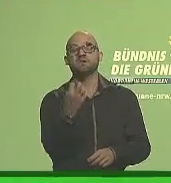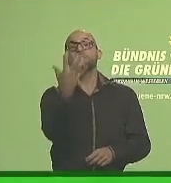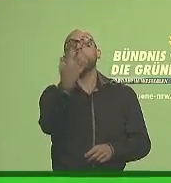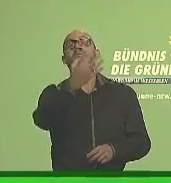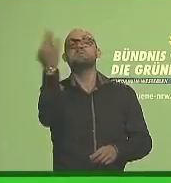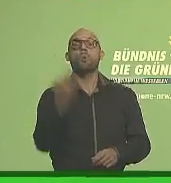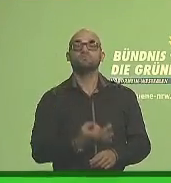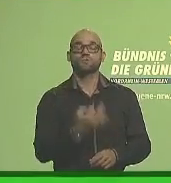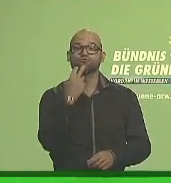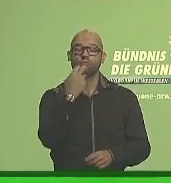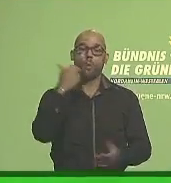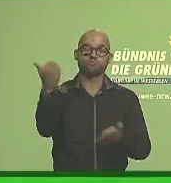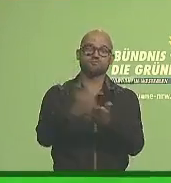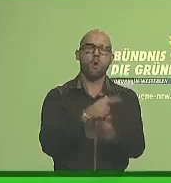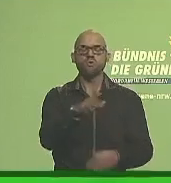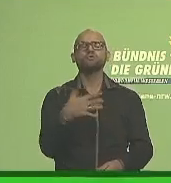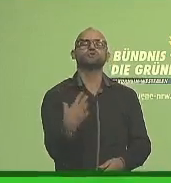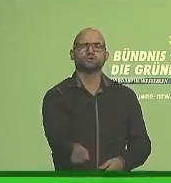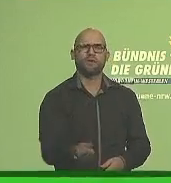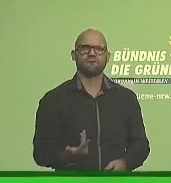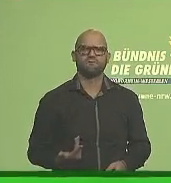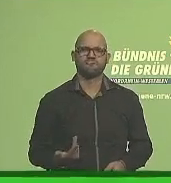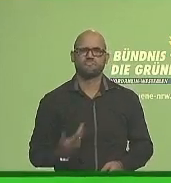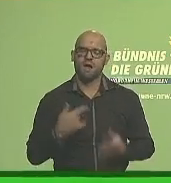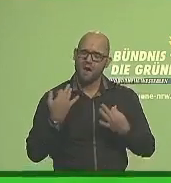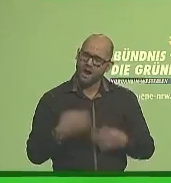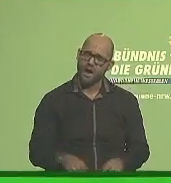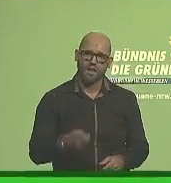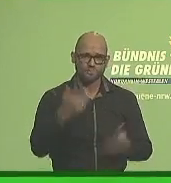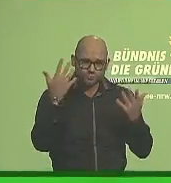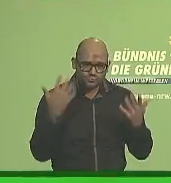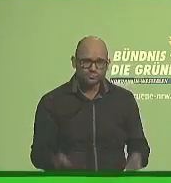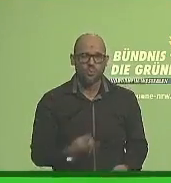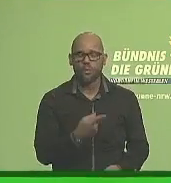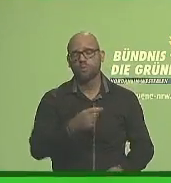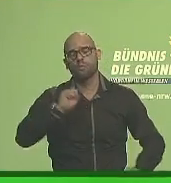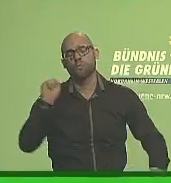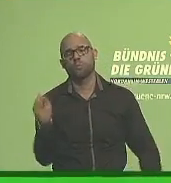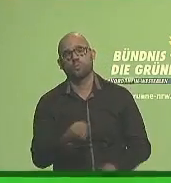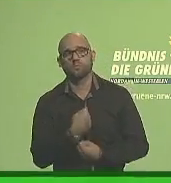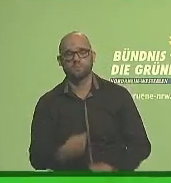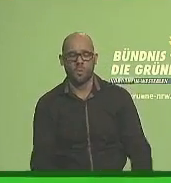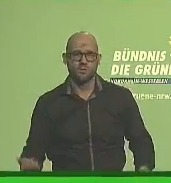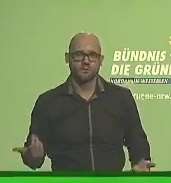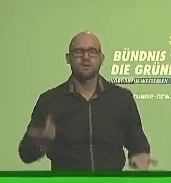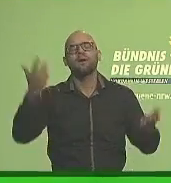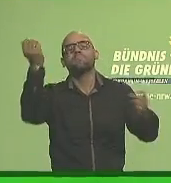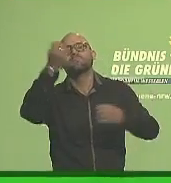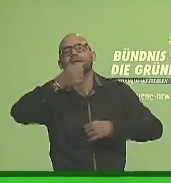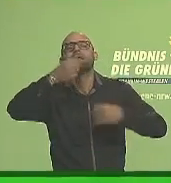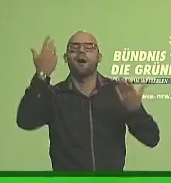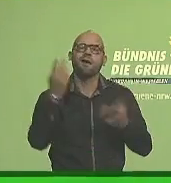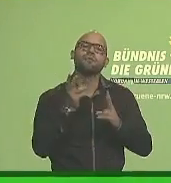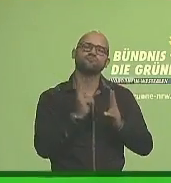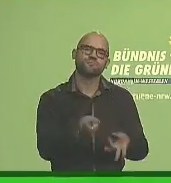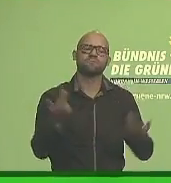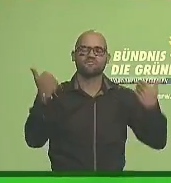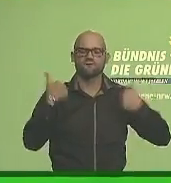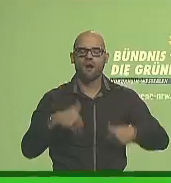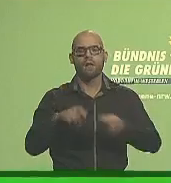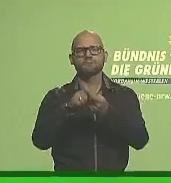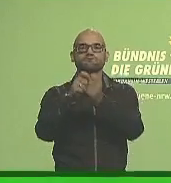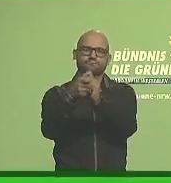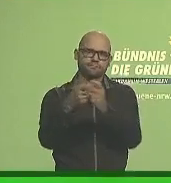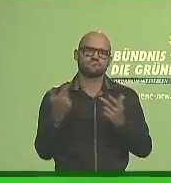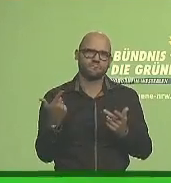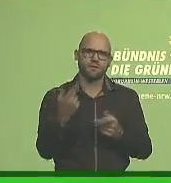einsparen. Liebe Freunde und Freunde, das ist eine zynische Ansage. Weil natürlich kann man durch Verhaltensänderungen Strom einsparen.